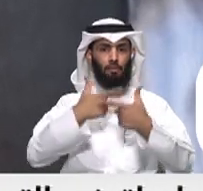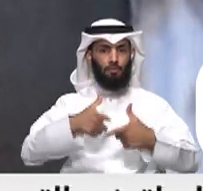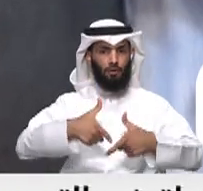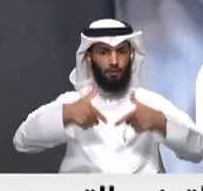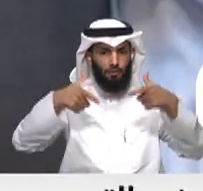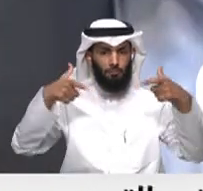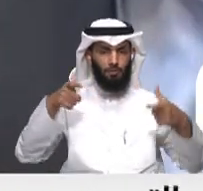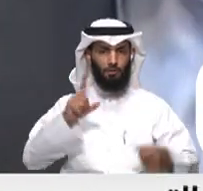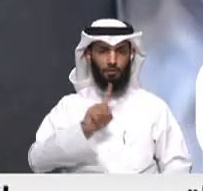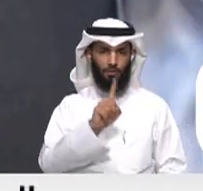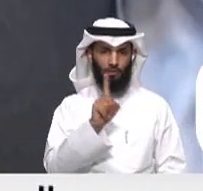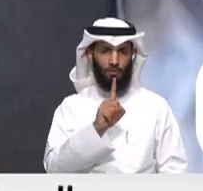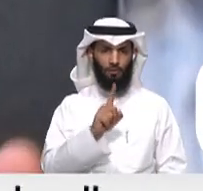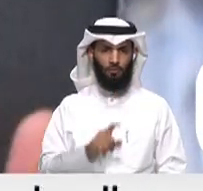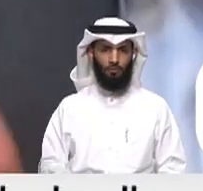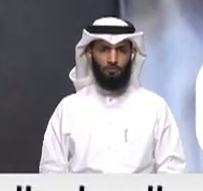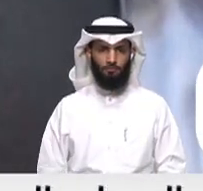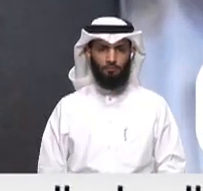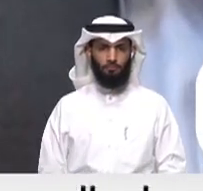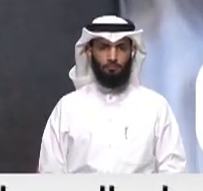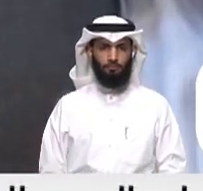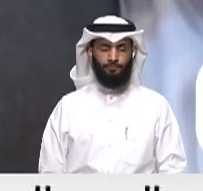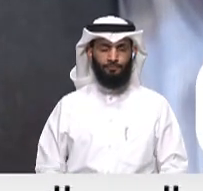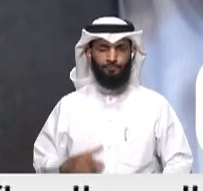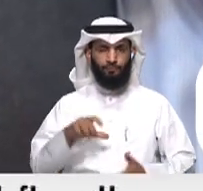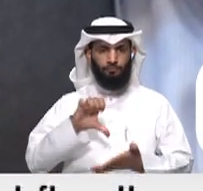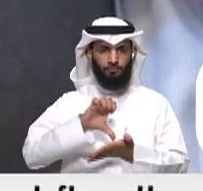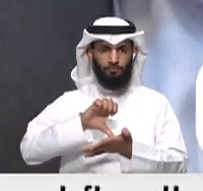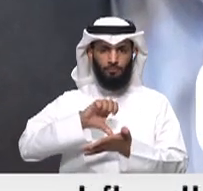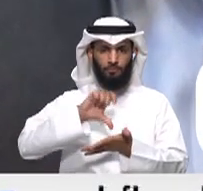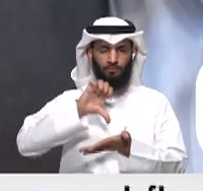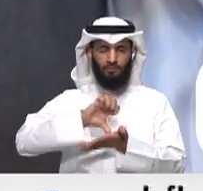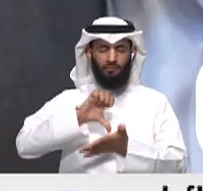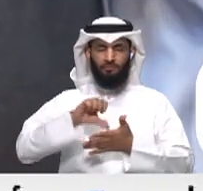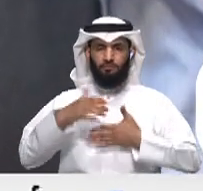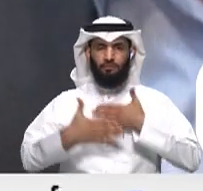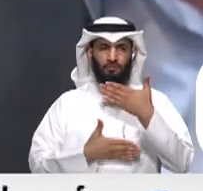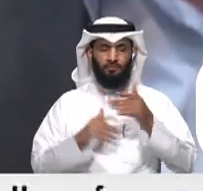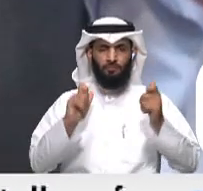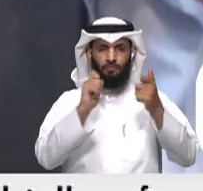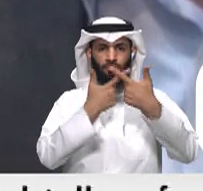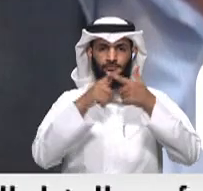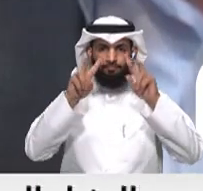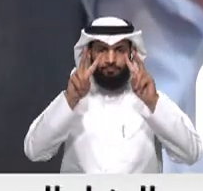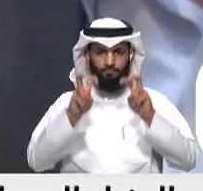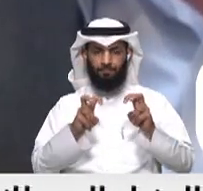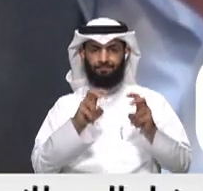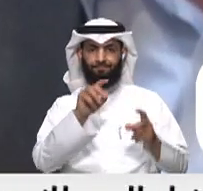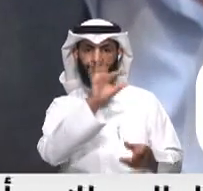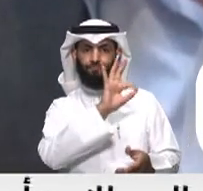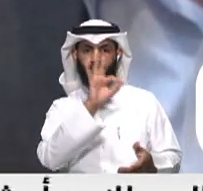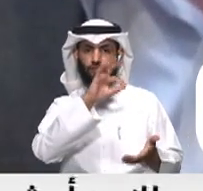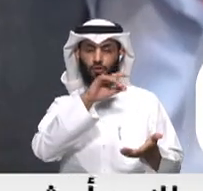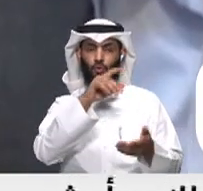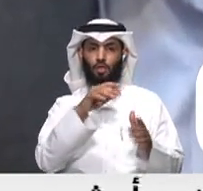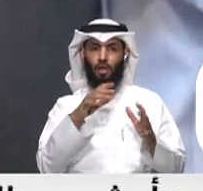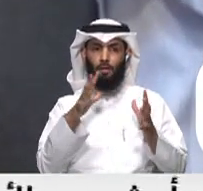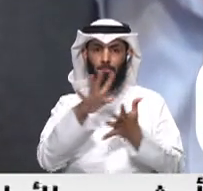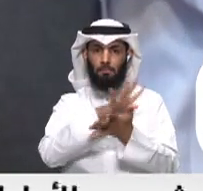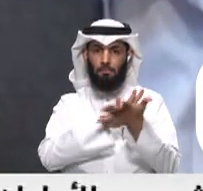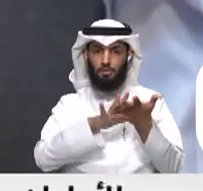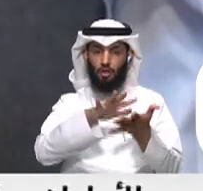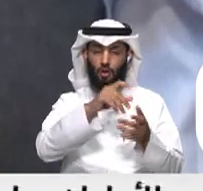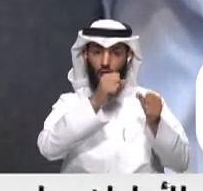الحرب بأي شكل من الأشكال، ويسعون إلى وقف إطلاق النار في البؤرة المركزية للتوتر